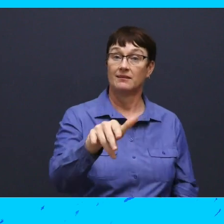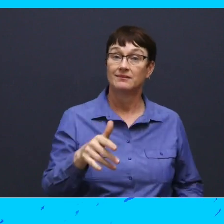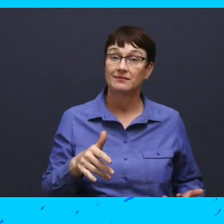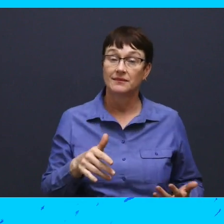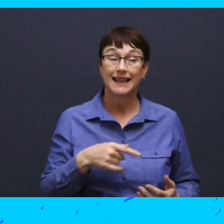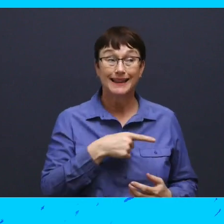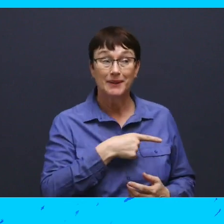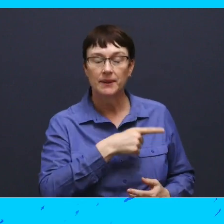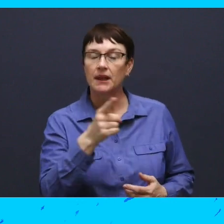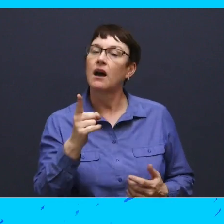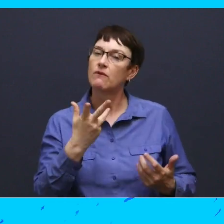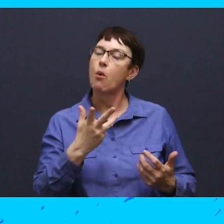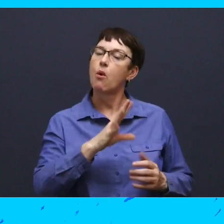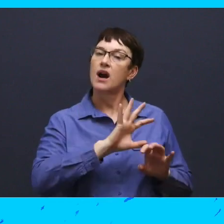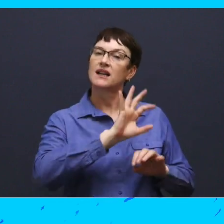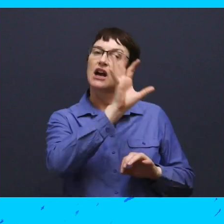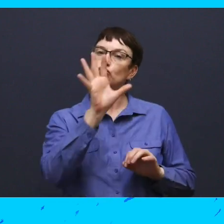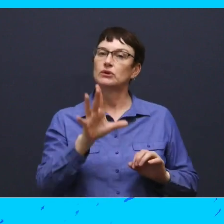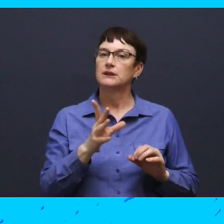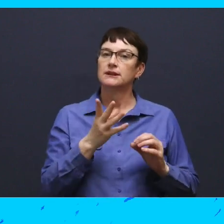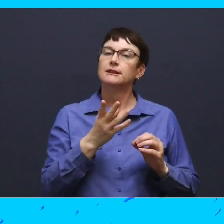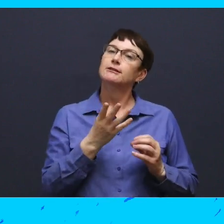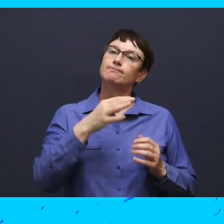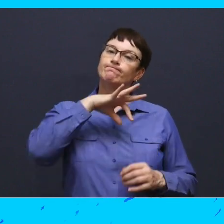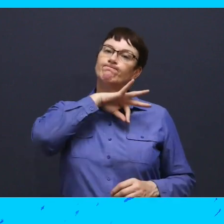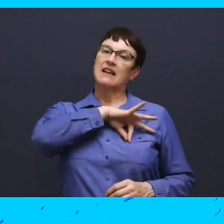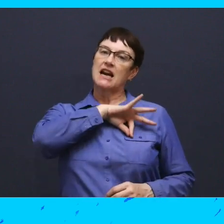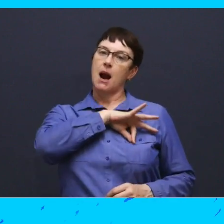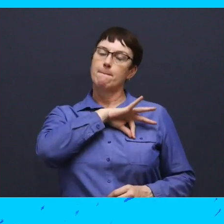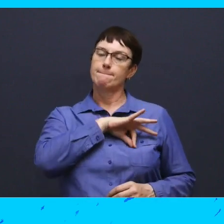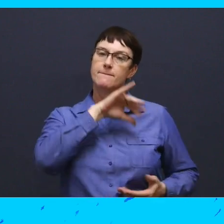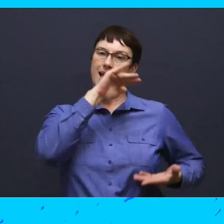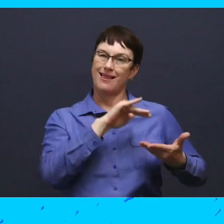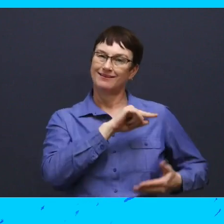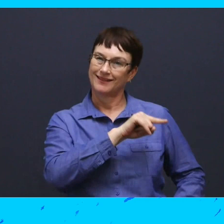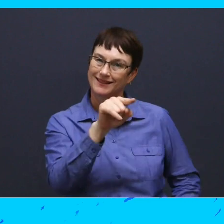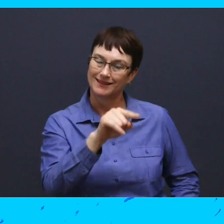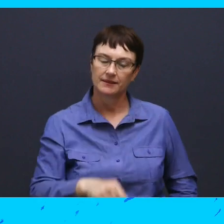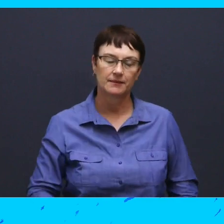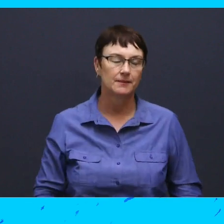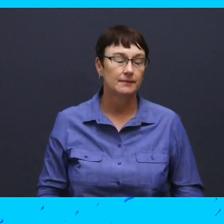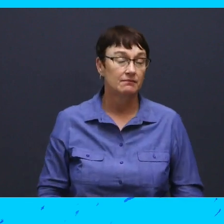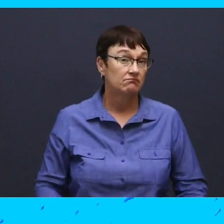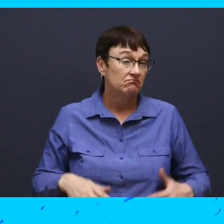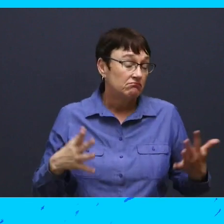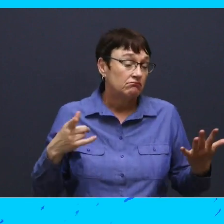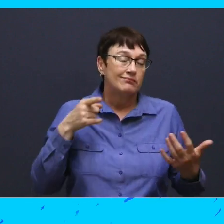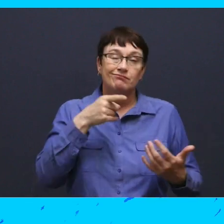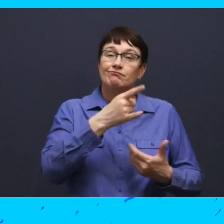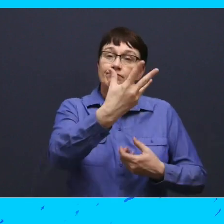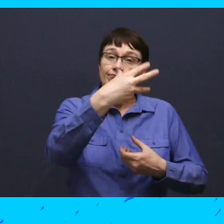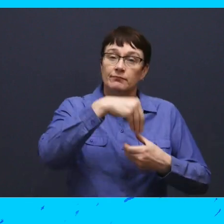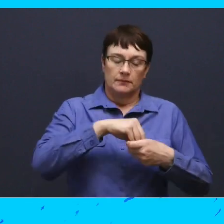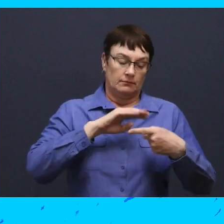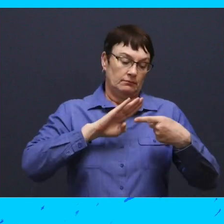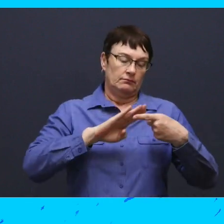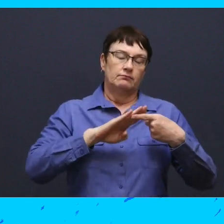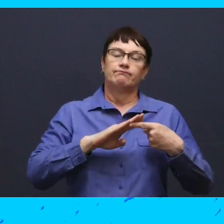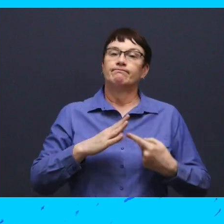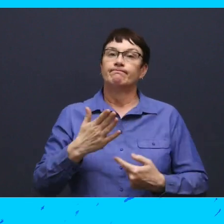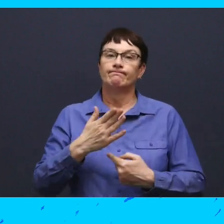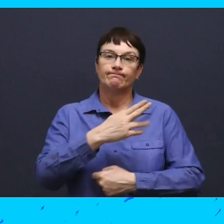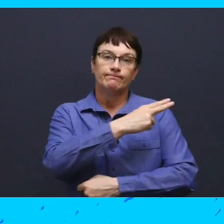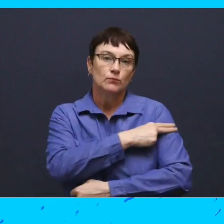millions annuels, ce qui représente 1 milliard de dollars annuels pour couvrir les